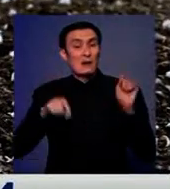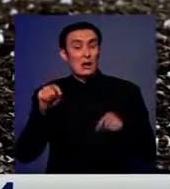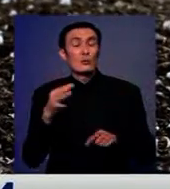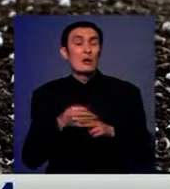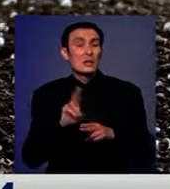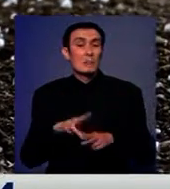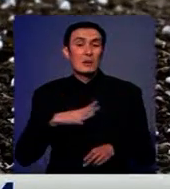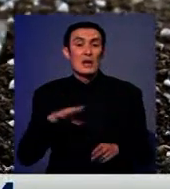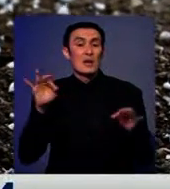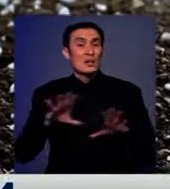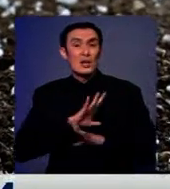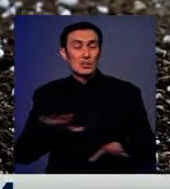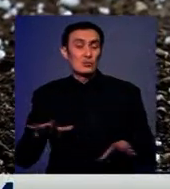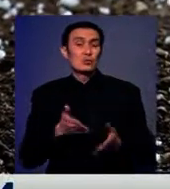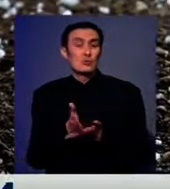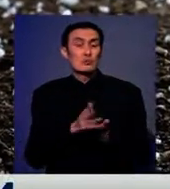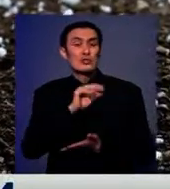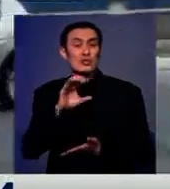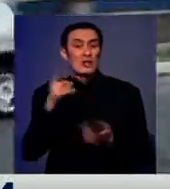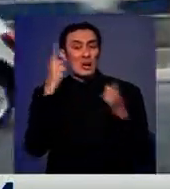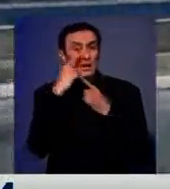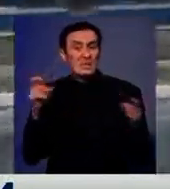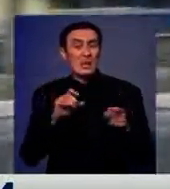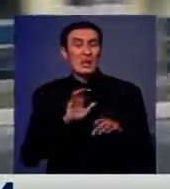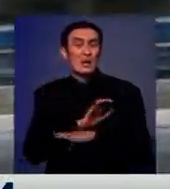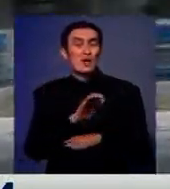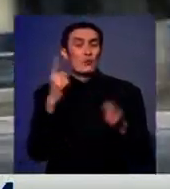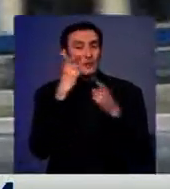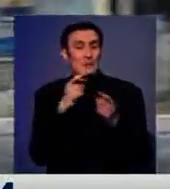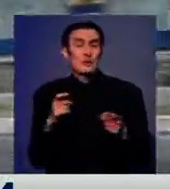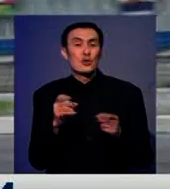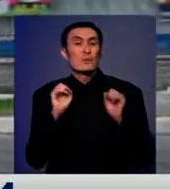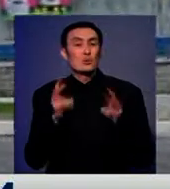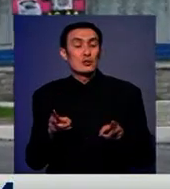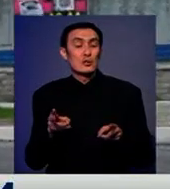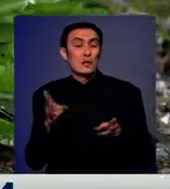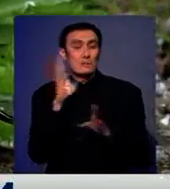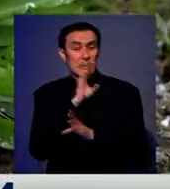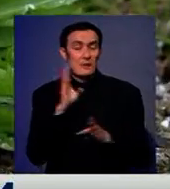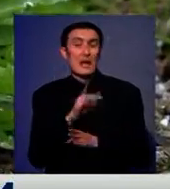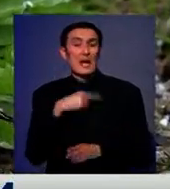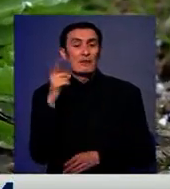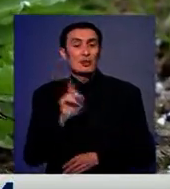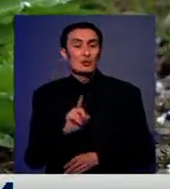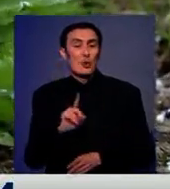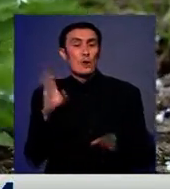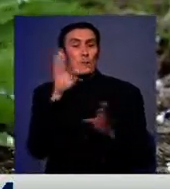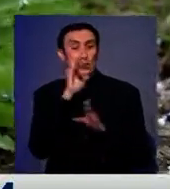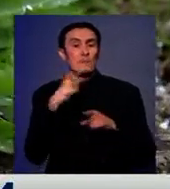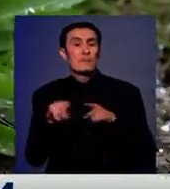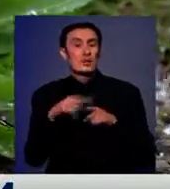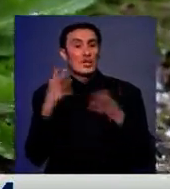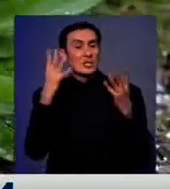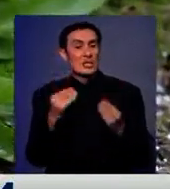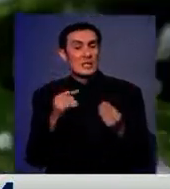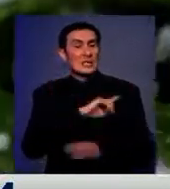жителей это не стало неожиданностью. Службы ЧС накануне рассылали уведомления со штормовым предупреждением. Синоптики отмечают, что погода в ближайшие